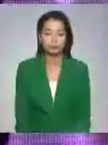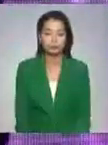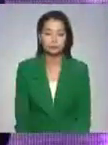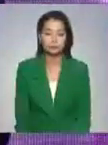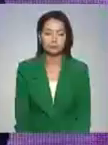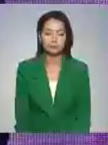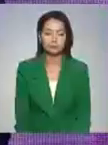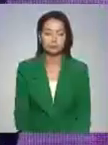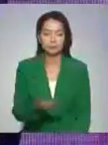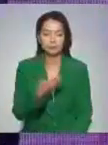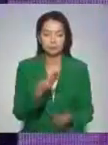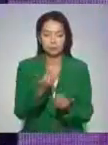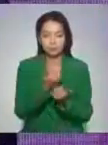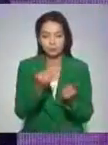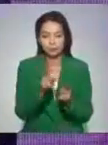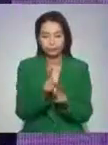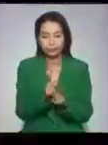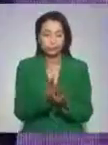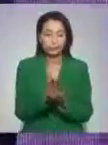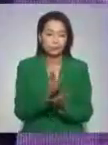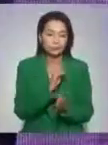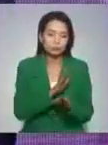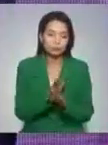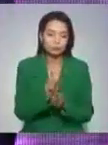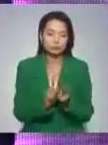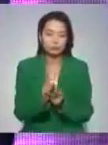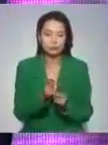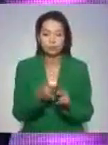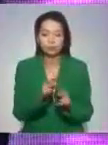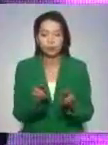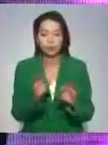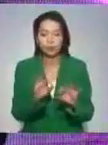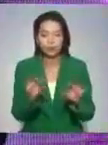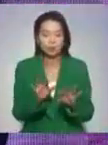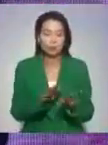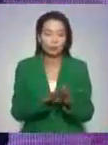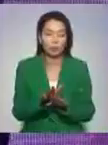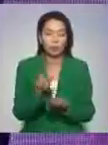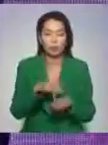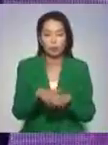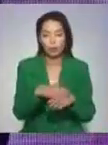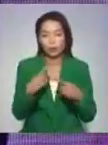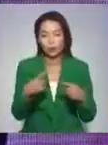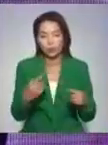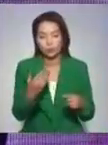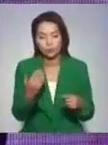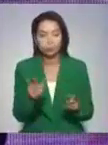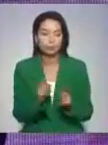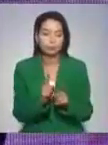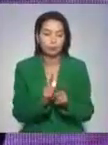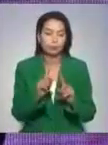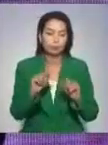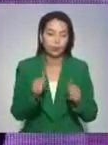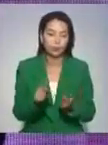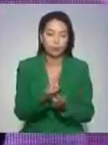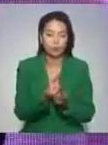СМИ являются голосом народа. С одной стороны, мы можем призывать к реформам, которые объясняют чаяния людей. С другой стороны, это может быть отражением реформ.